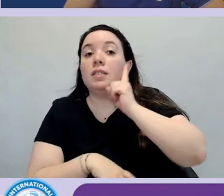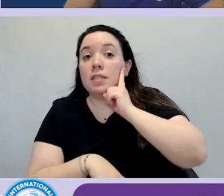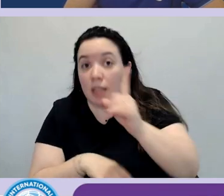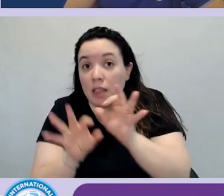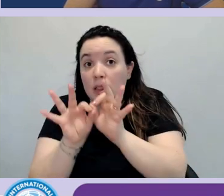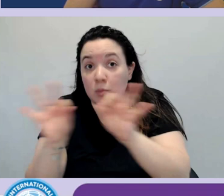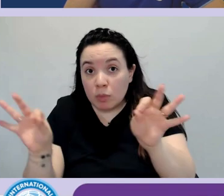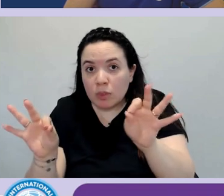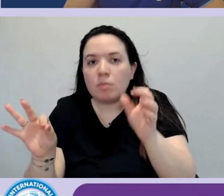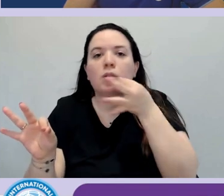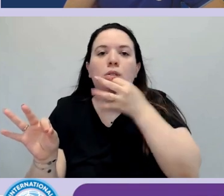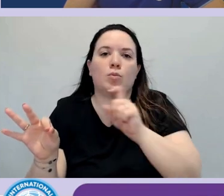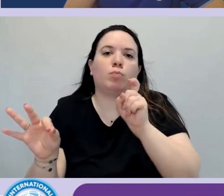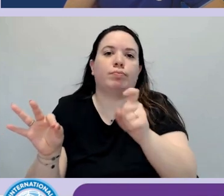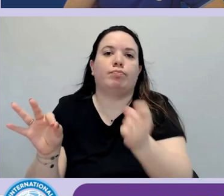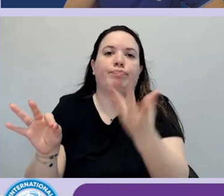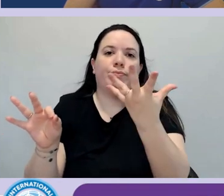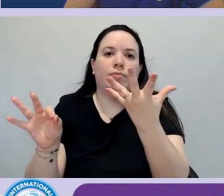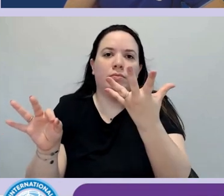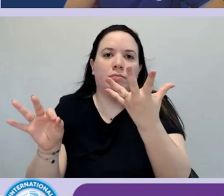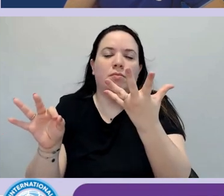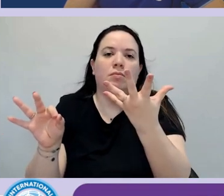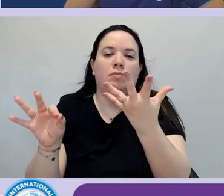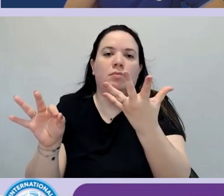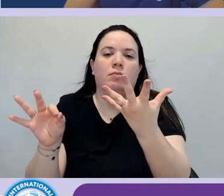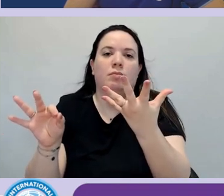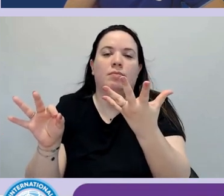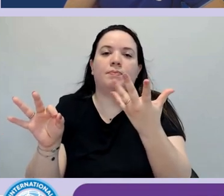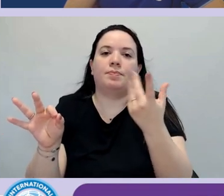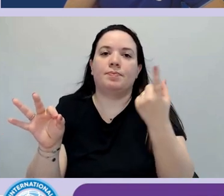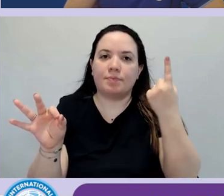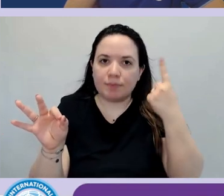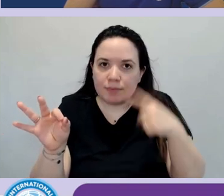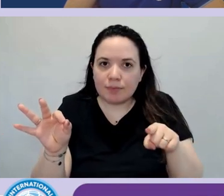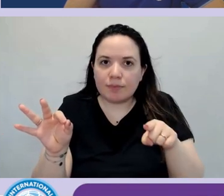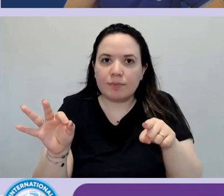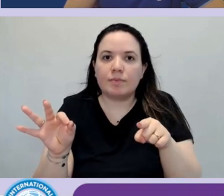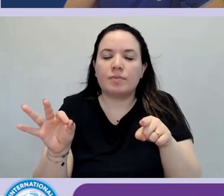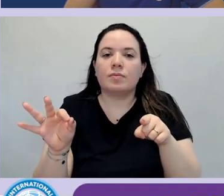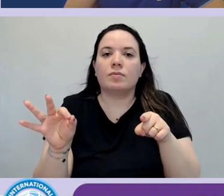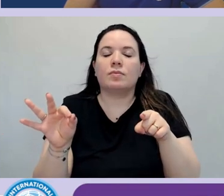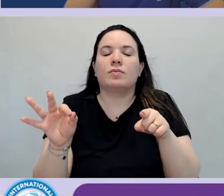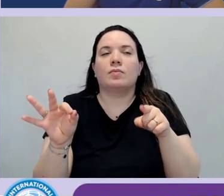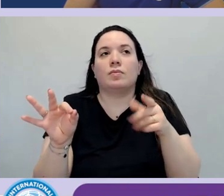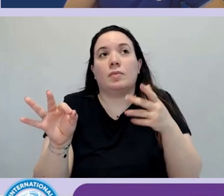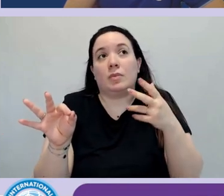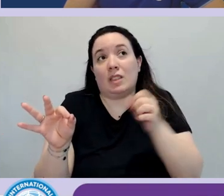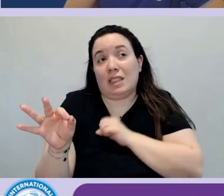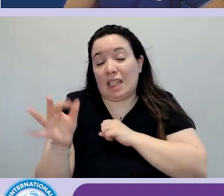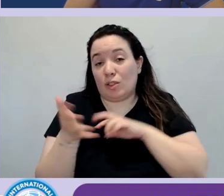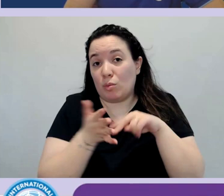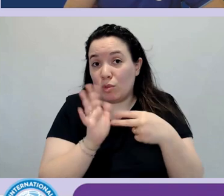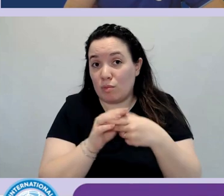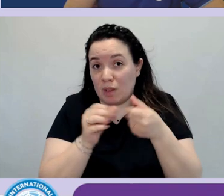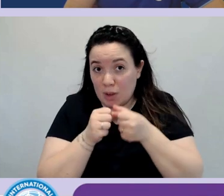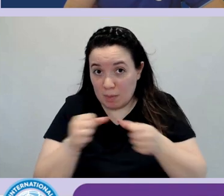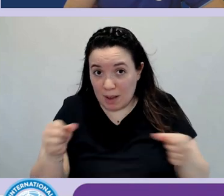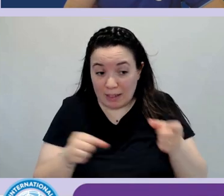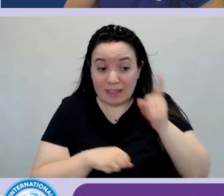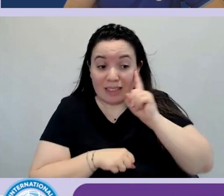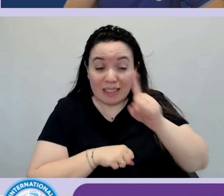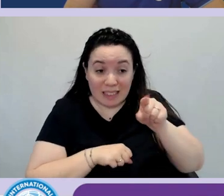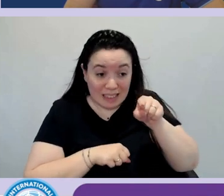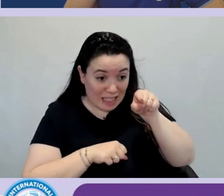possibile attivarle e quindi temo che il problema di base sia proprio se in